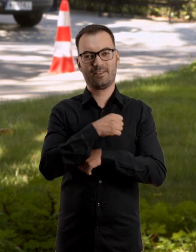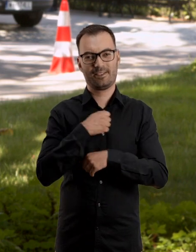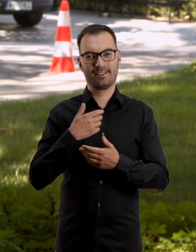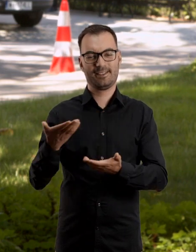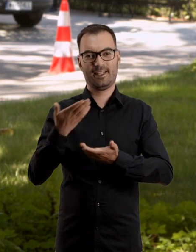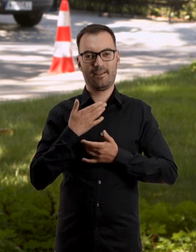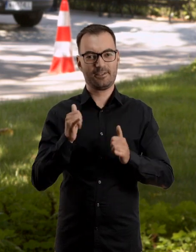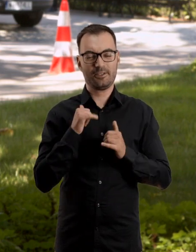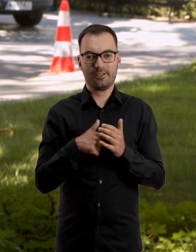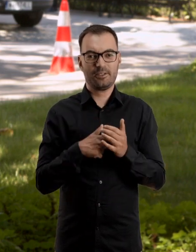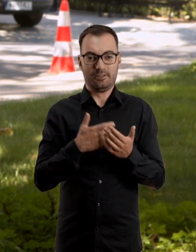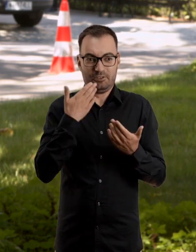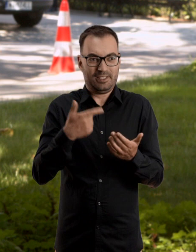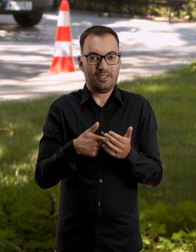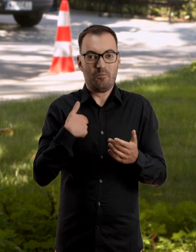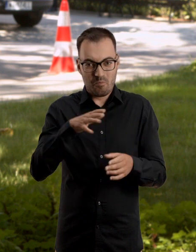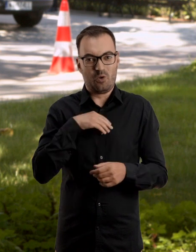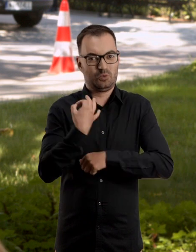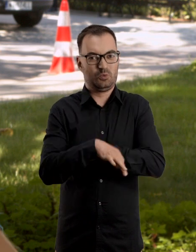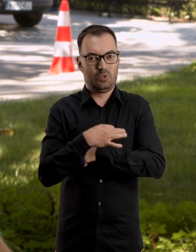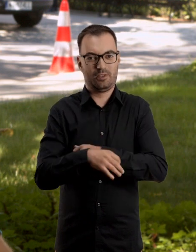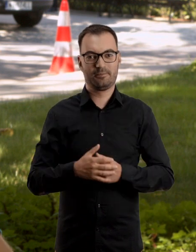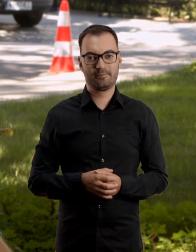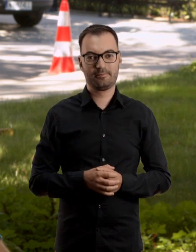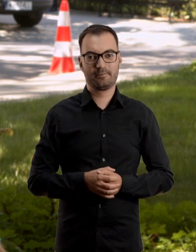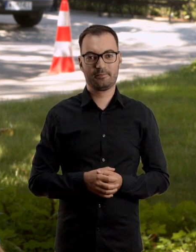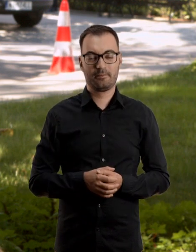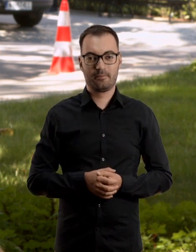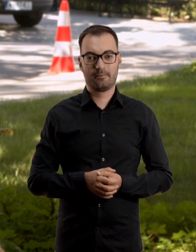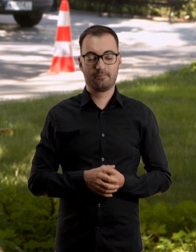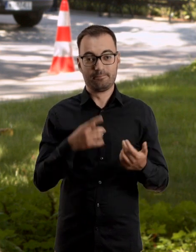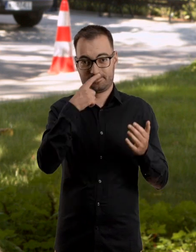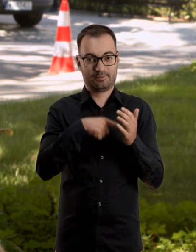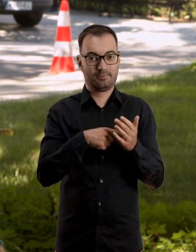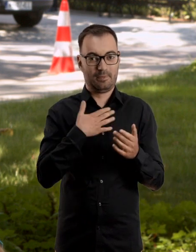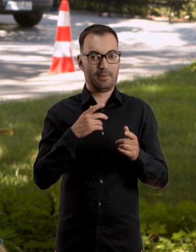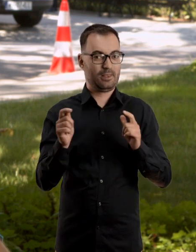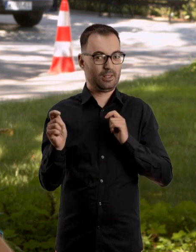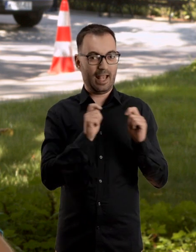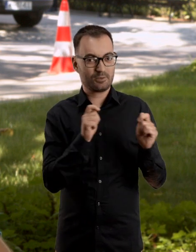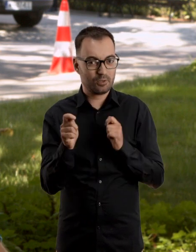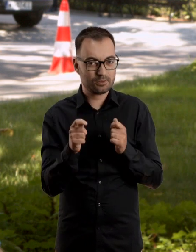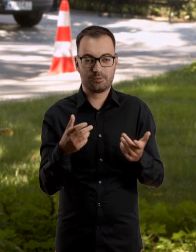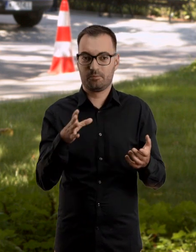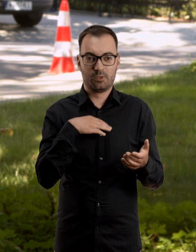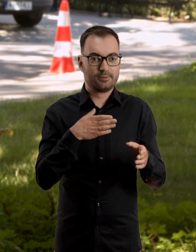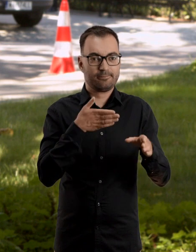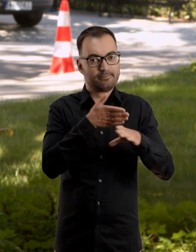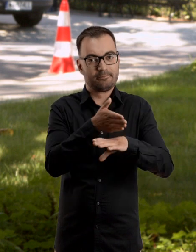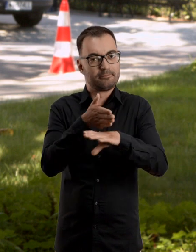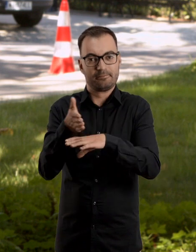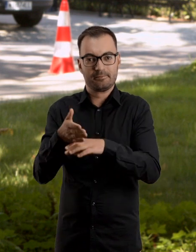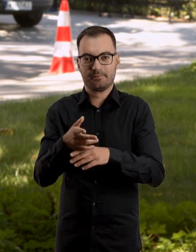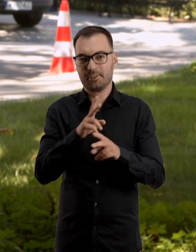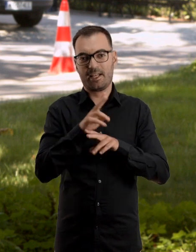Uniwersytet Warszawski, umożliwiają w ogóle studiowanie, bo dzięki temu, że mamy transport, możemy się dostać w zasadzie